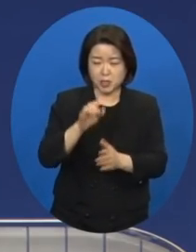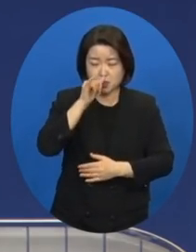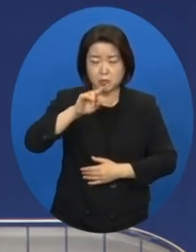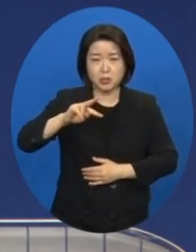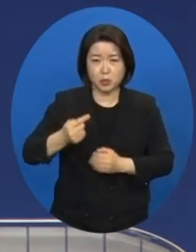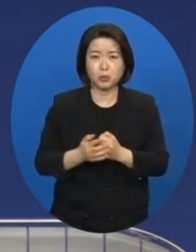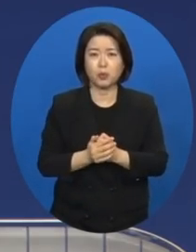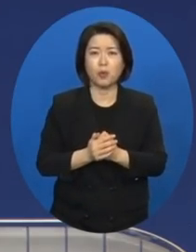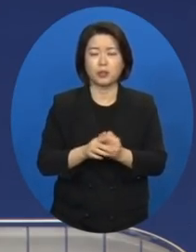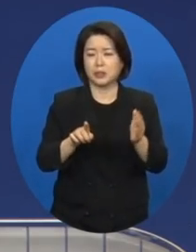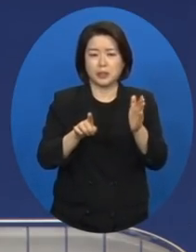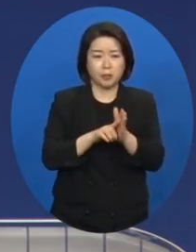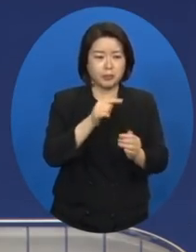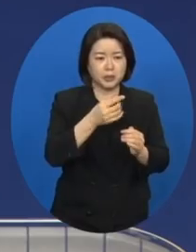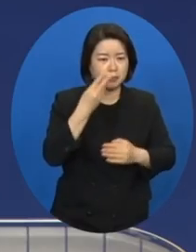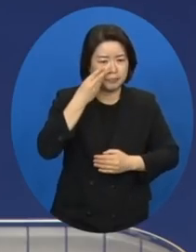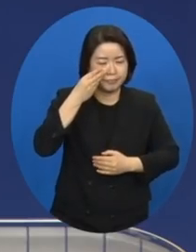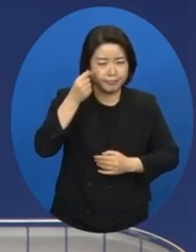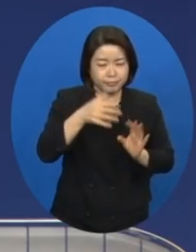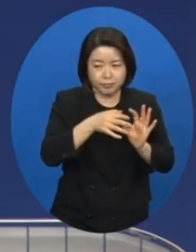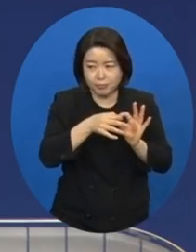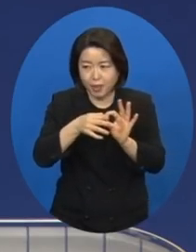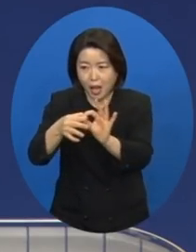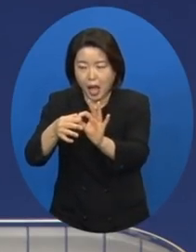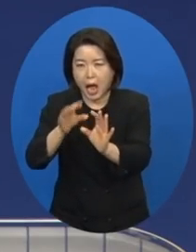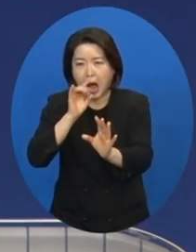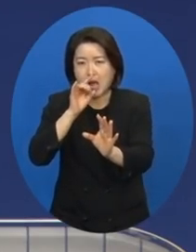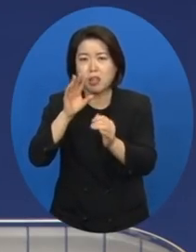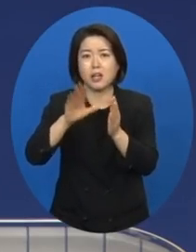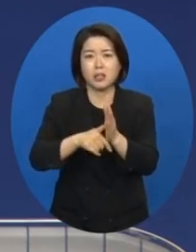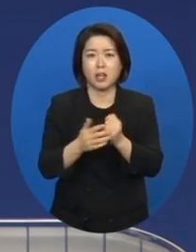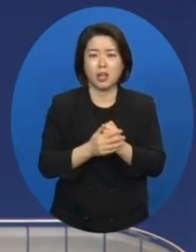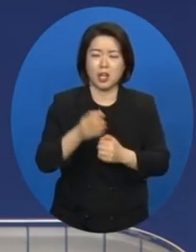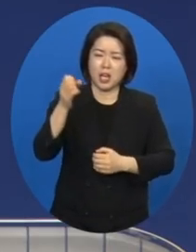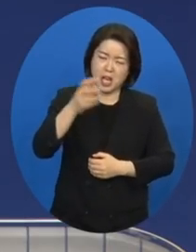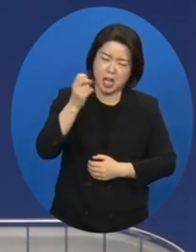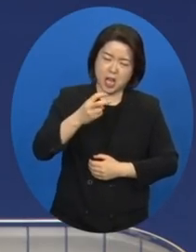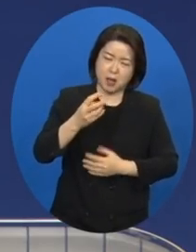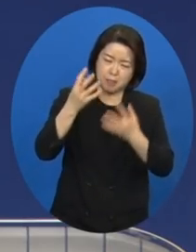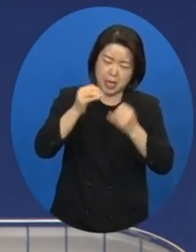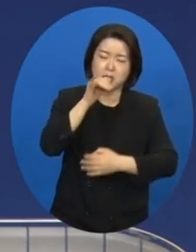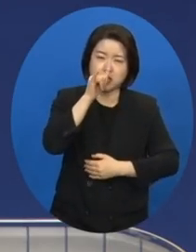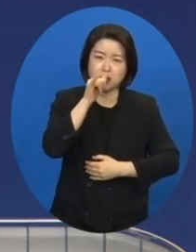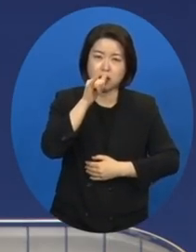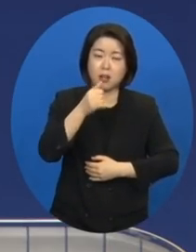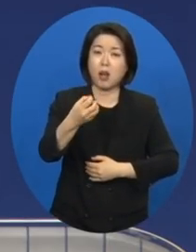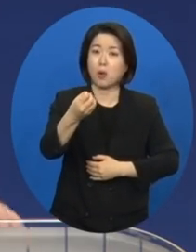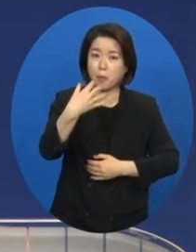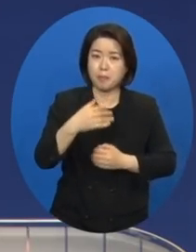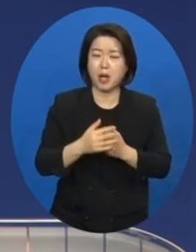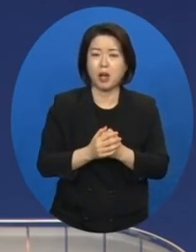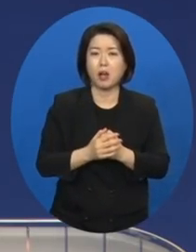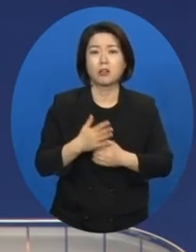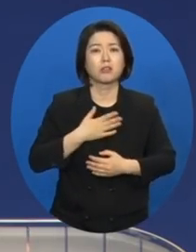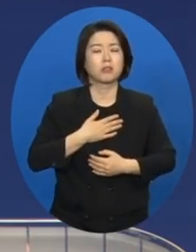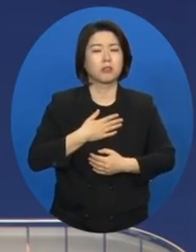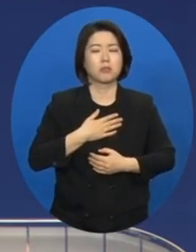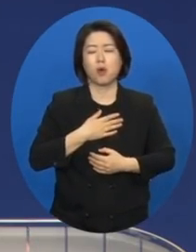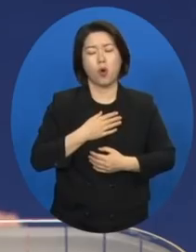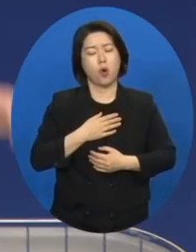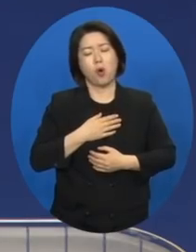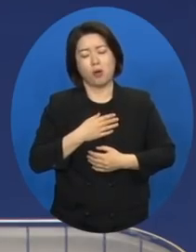잘 작동하지 않을 때가 종종, 아니 자주 있습니다 라고 얘기를 해도 사실 할 말이 없을